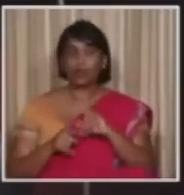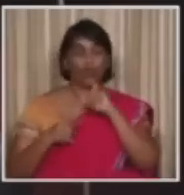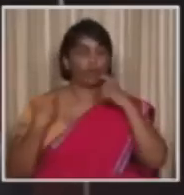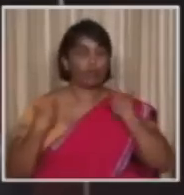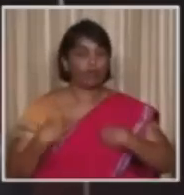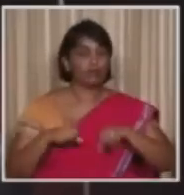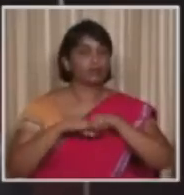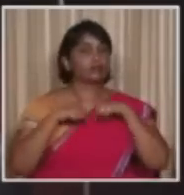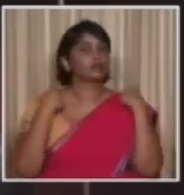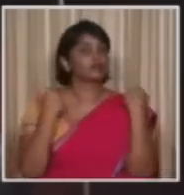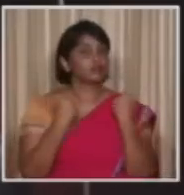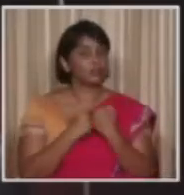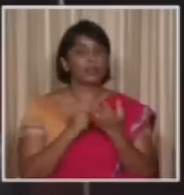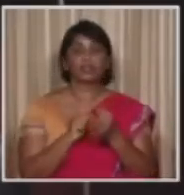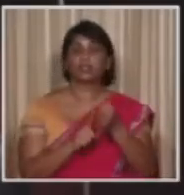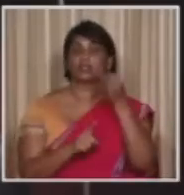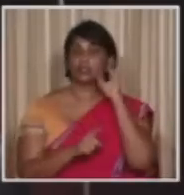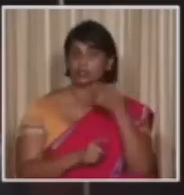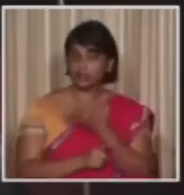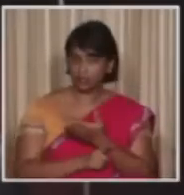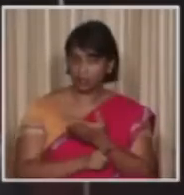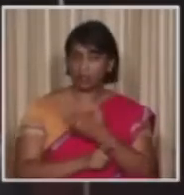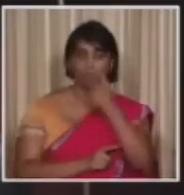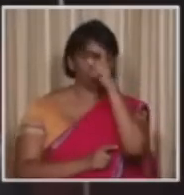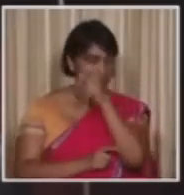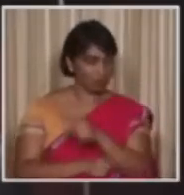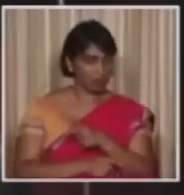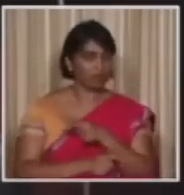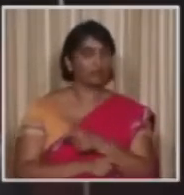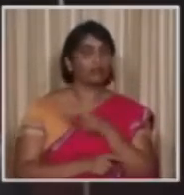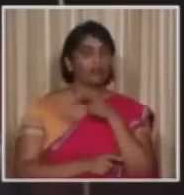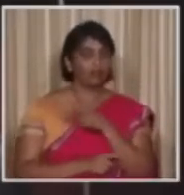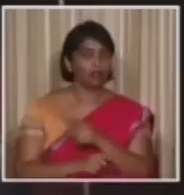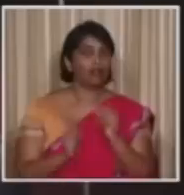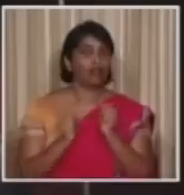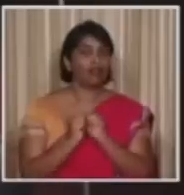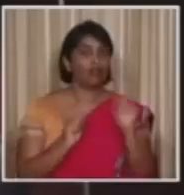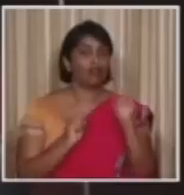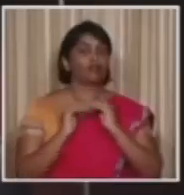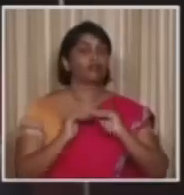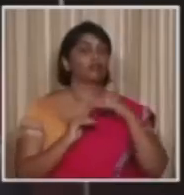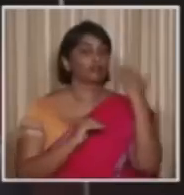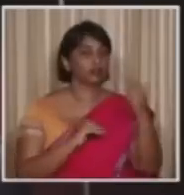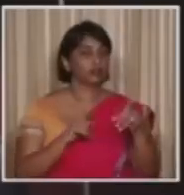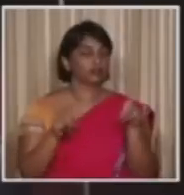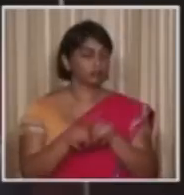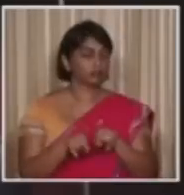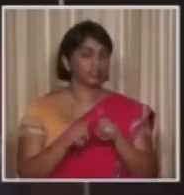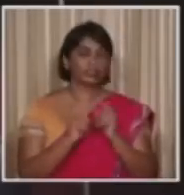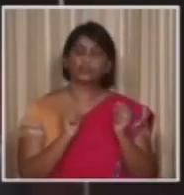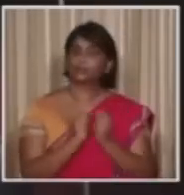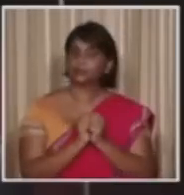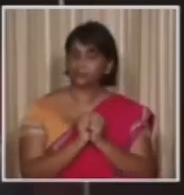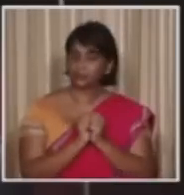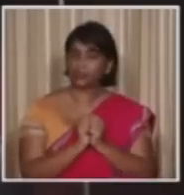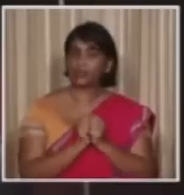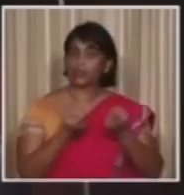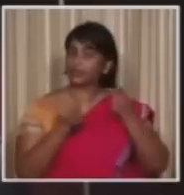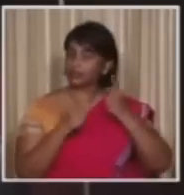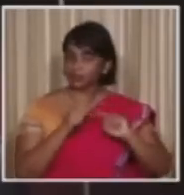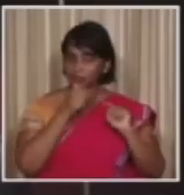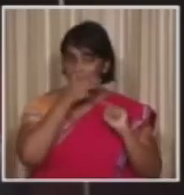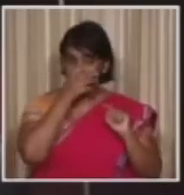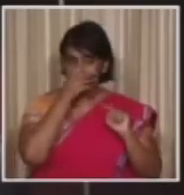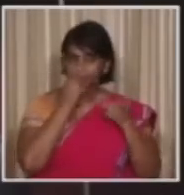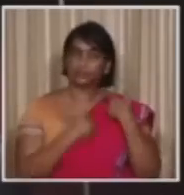නීතිඥ සංගමයේ සභාපති වෙච්ච පුද්ගලයා. මේ යාගේ කාර්යාලයේ ඉදිරිපිටට ඇවිල්ලා මේ කරන වැඩ. ඊට පස්සේ